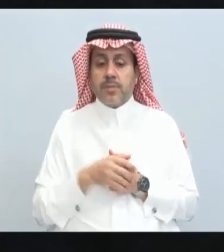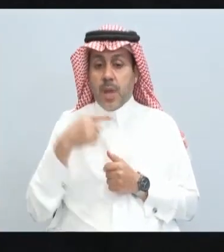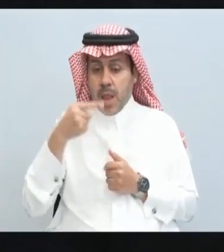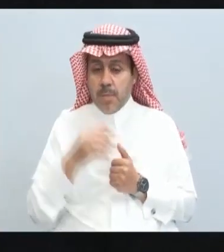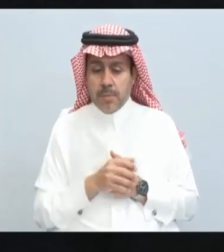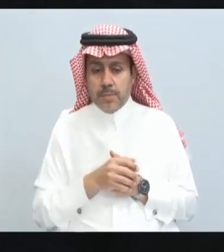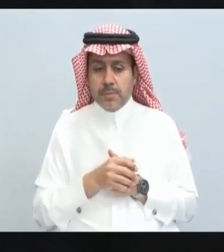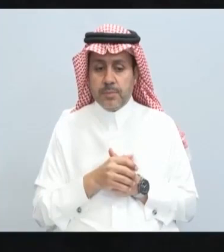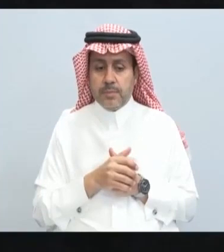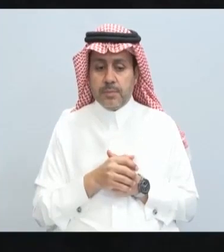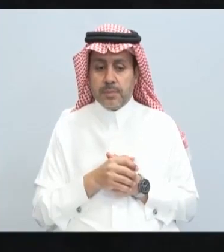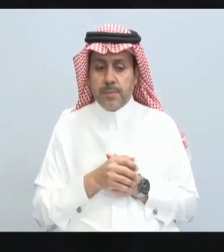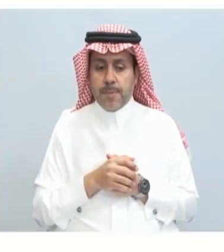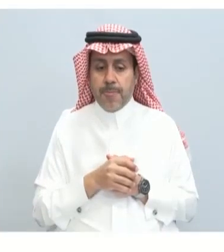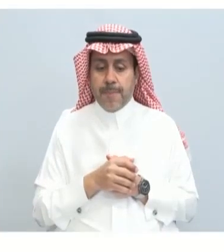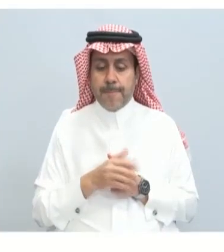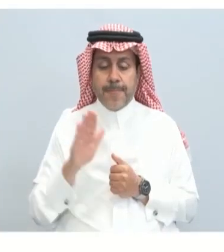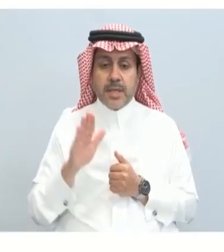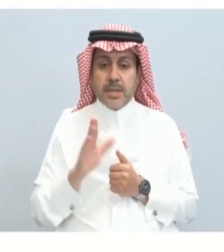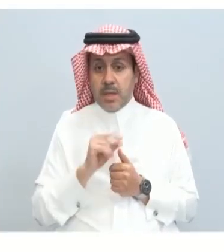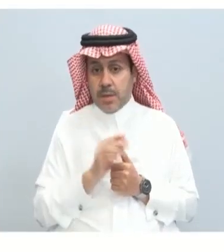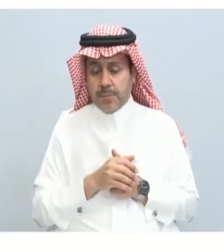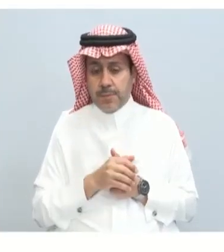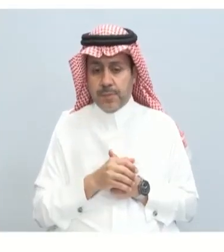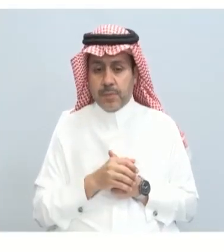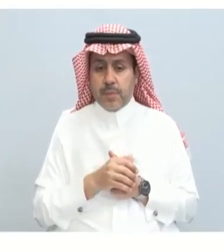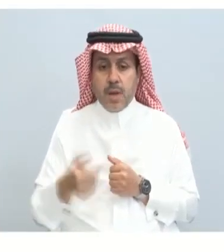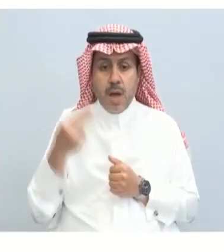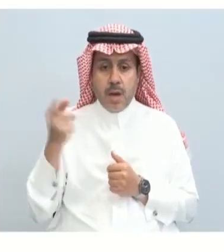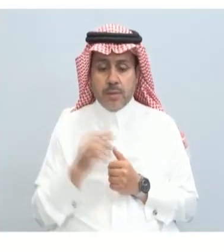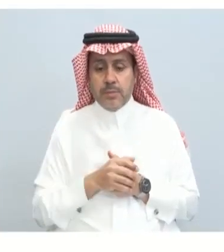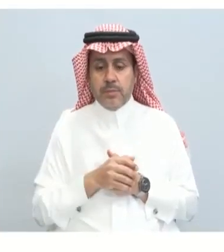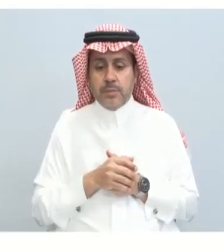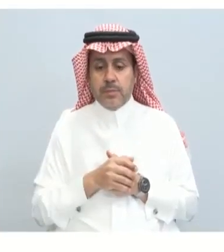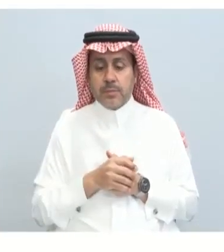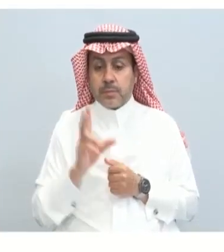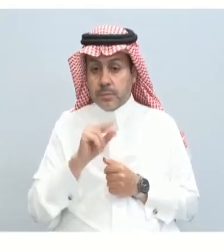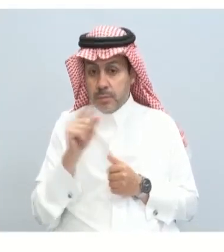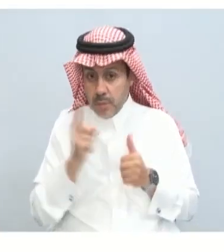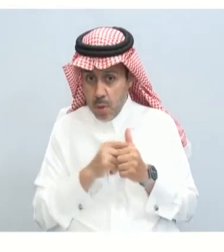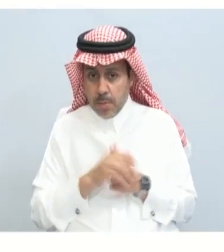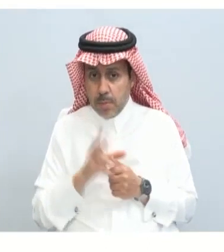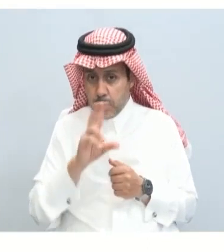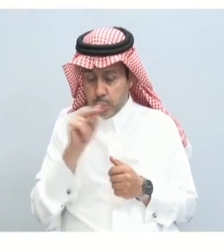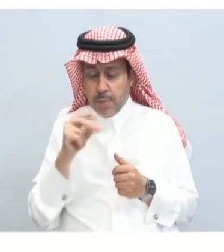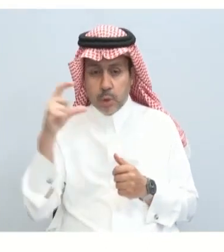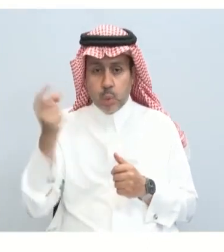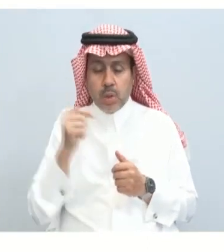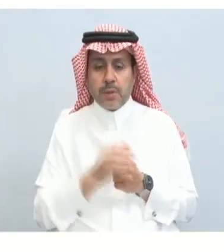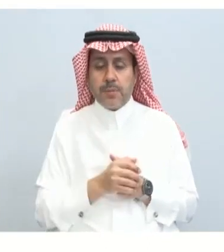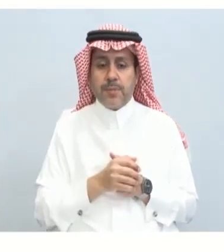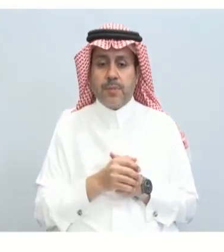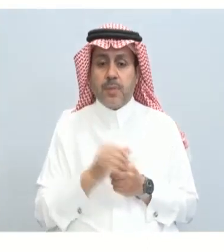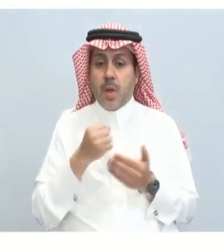فانا حذفت كلام وبقيت ضرر هذه هي استعاره وهو تشبيح دفاع احد الطرفين ففي المثال الاول ذكرنا المشبه وهو الدرر